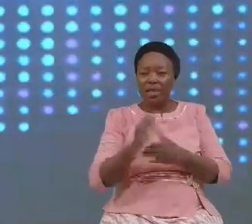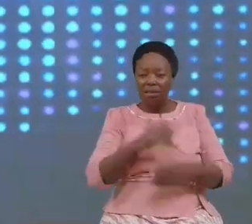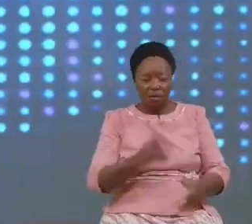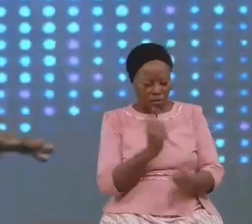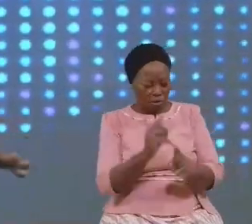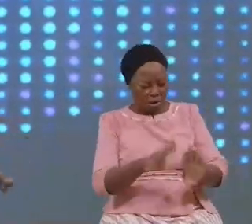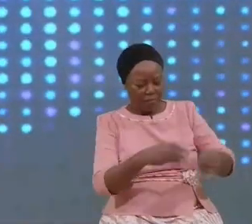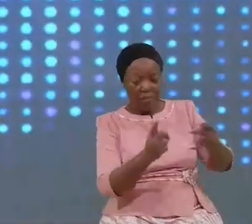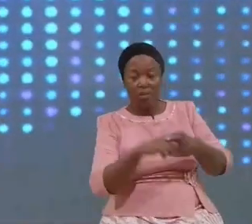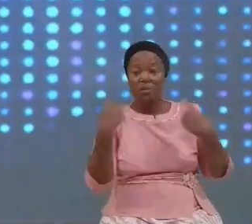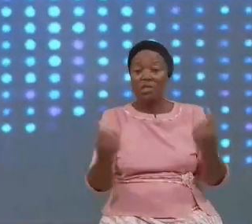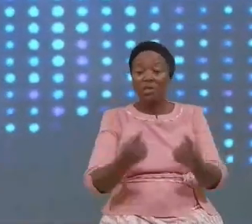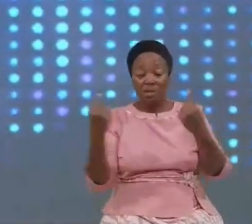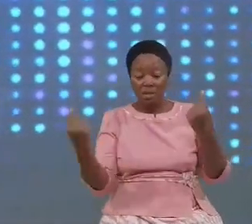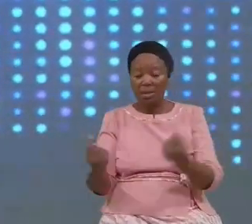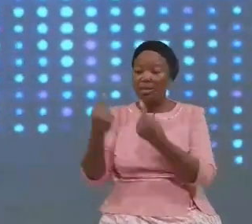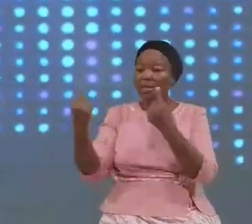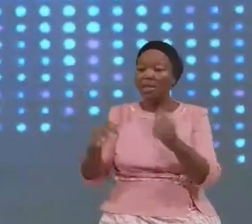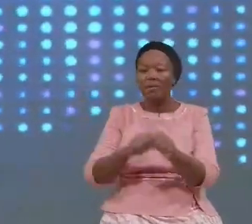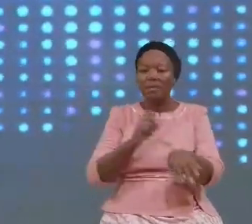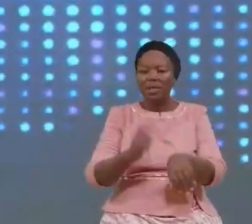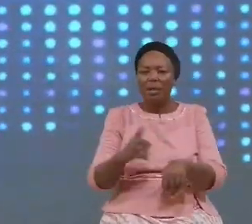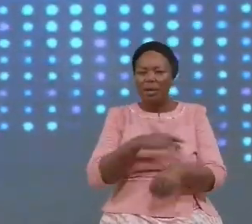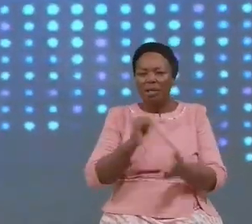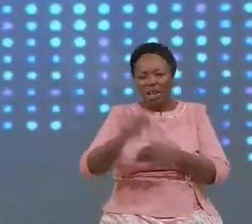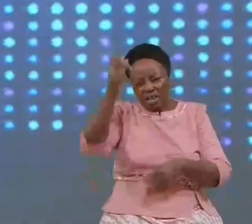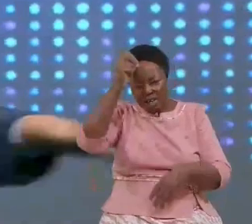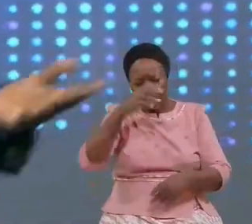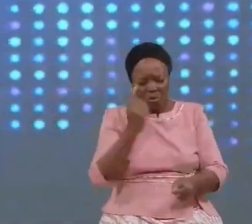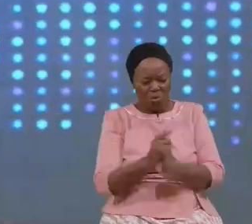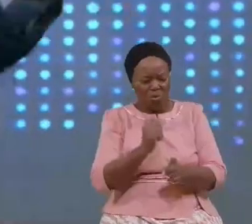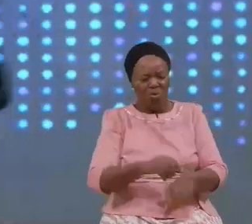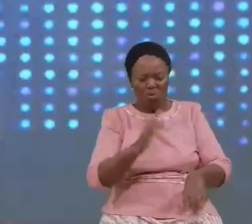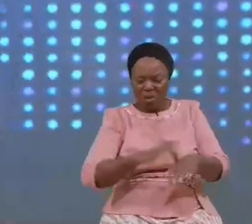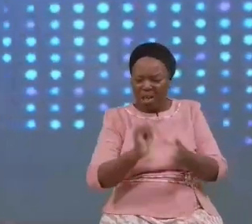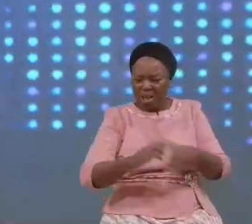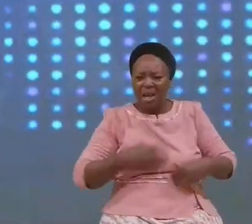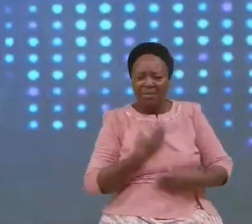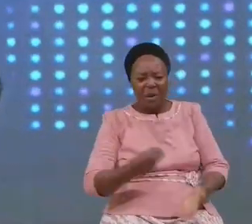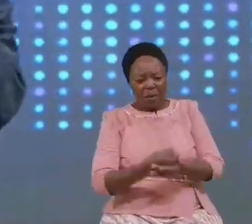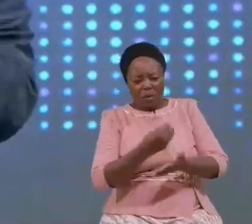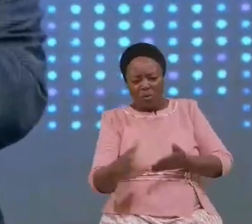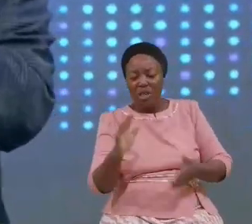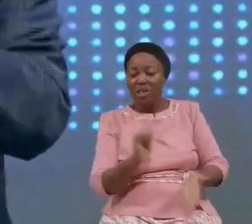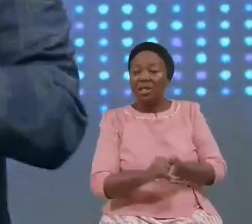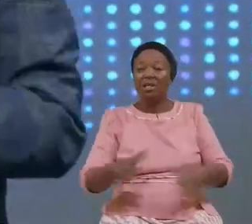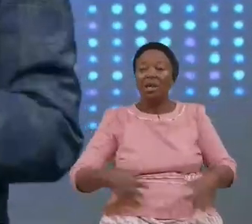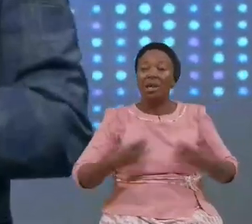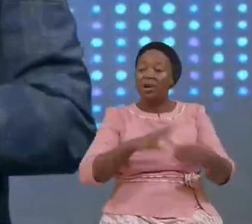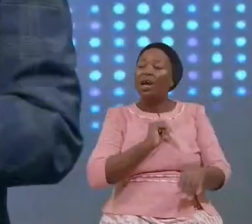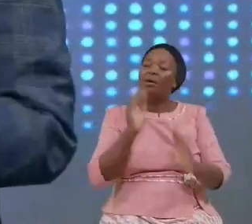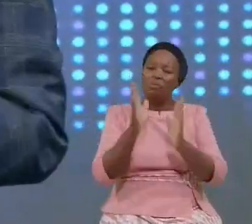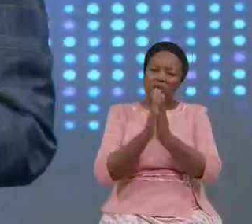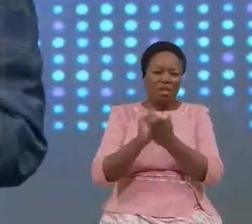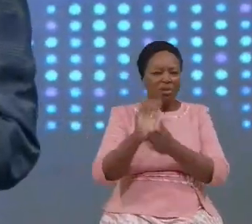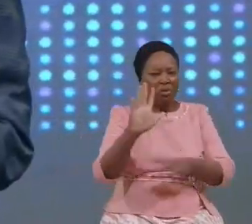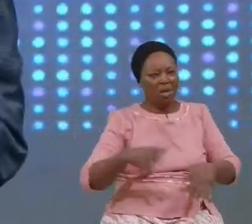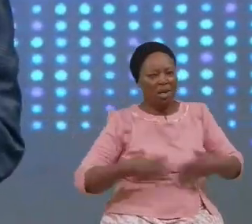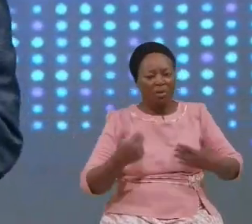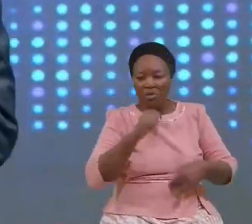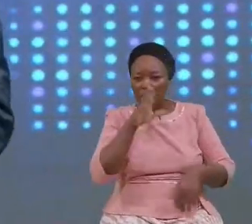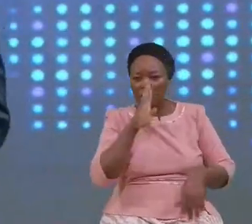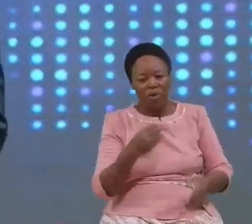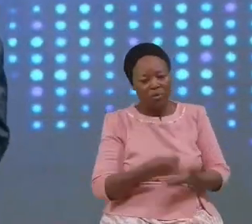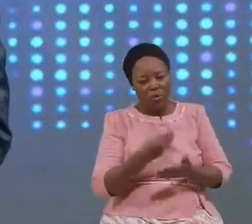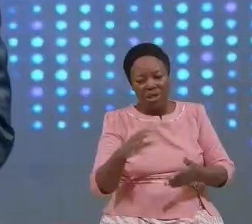dévoué au péché péché péché Satan a friger cette vie et gâche cette vie je prie que ta